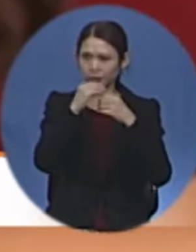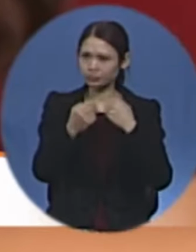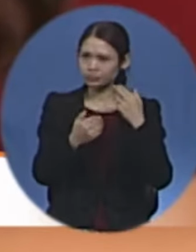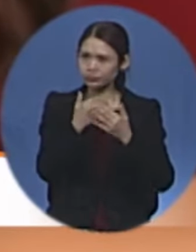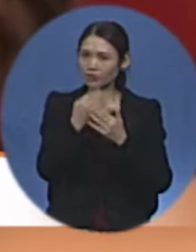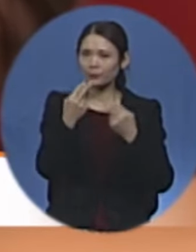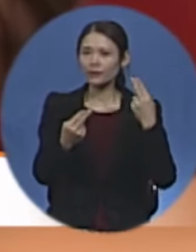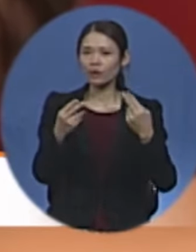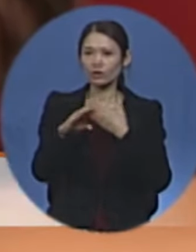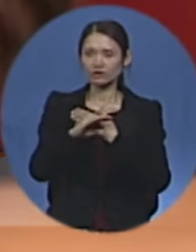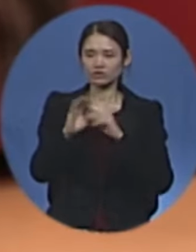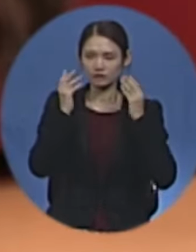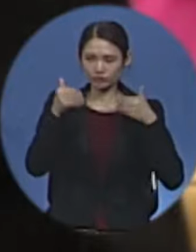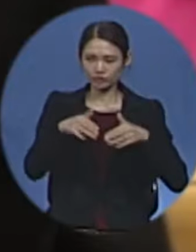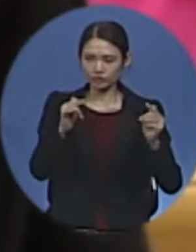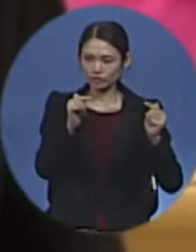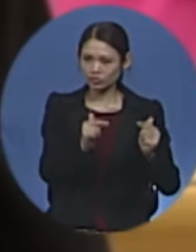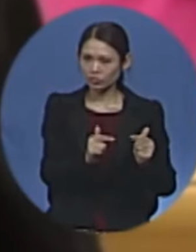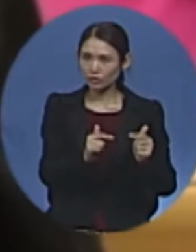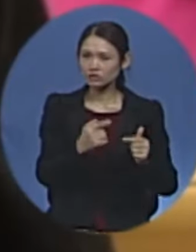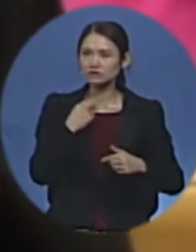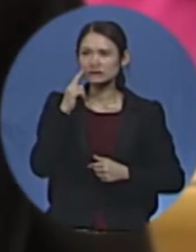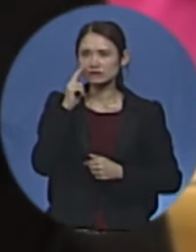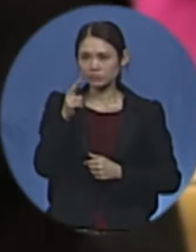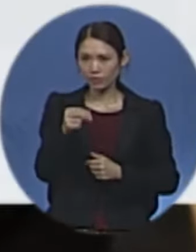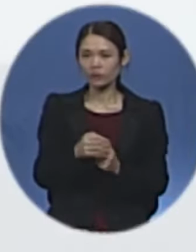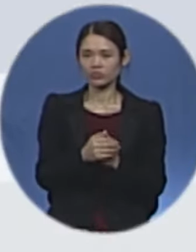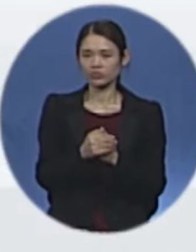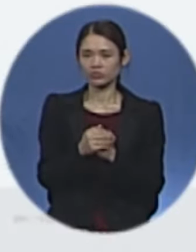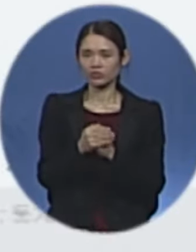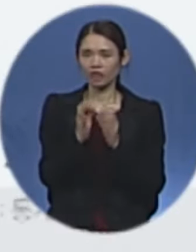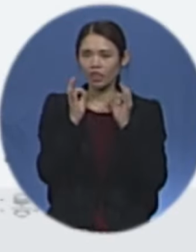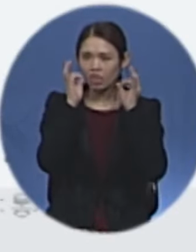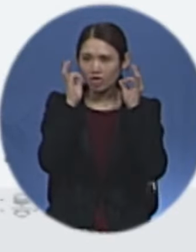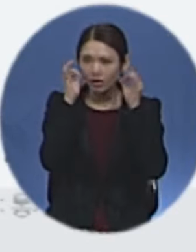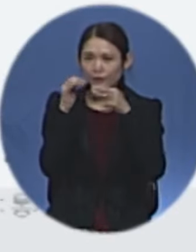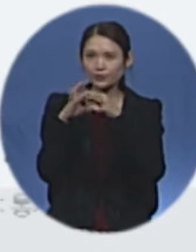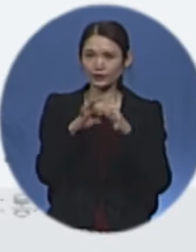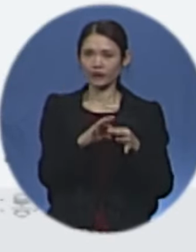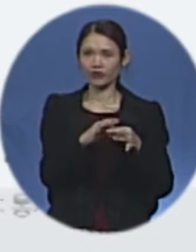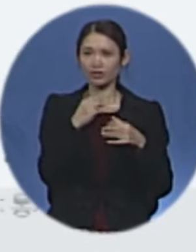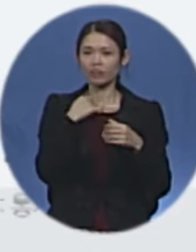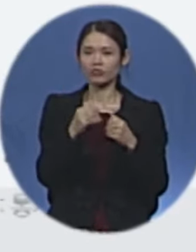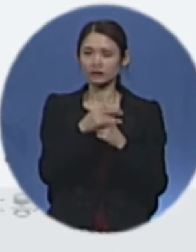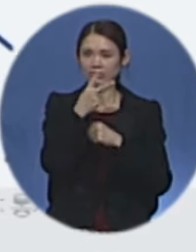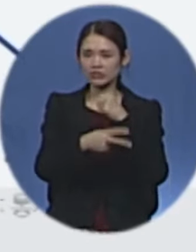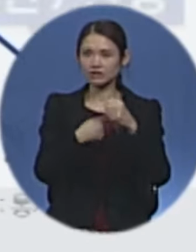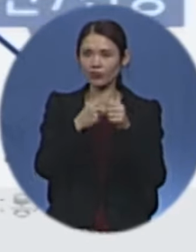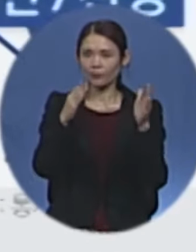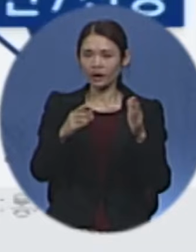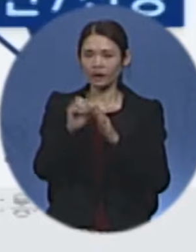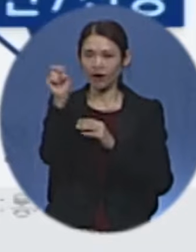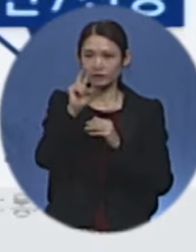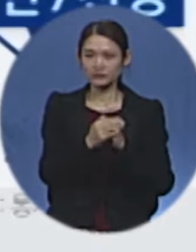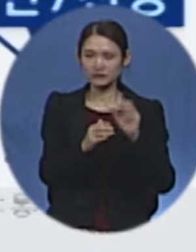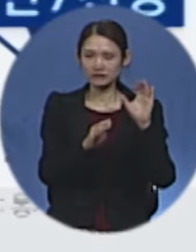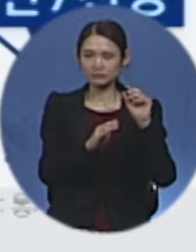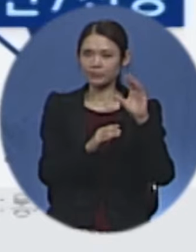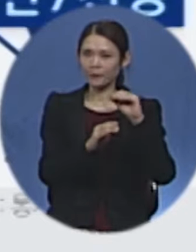지난해 출생률 감소는 심상치 않습니다. 간신히 유지되던 출생아 수가 2년 만에 갑자기 10만 명